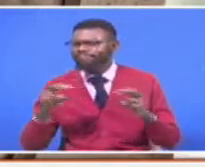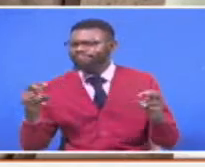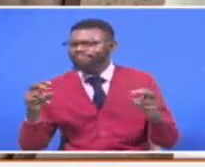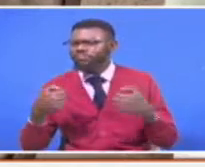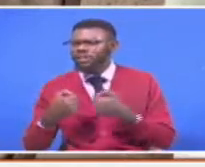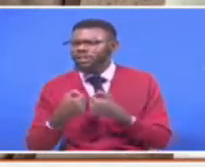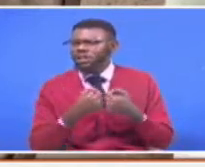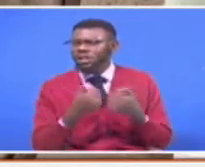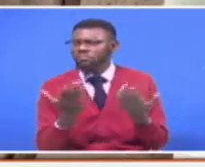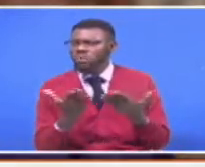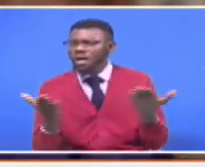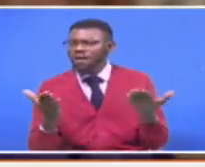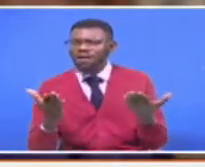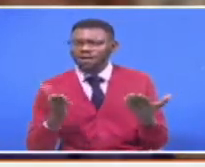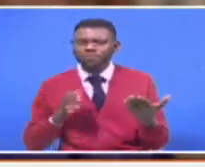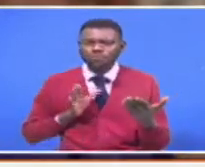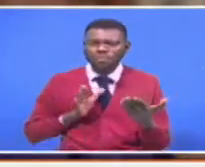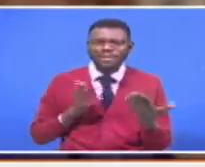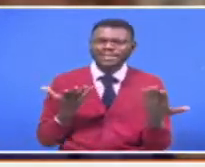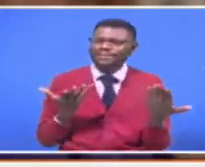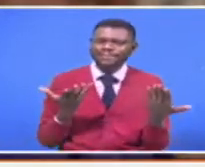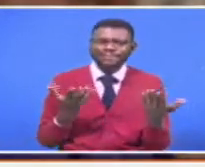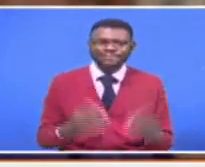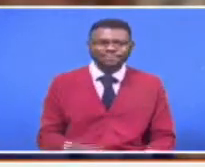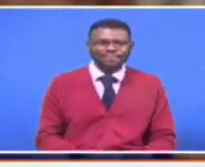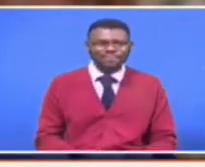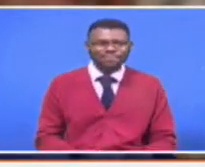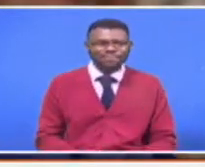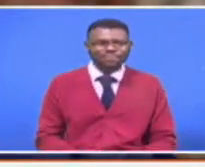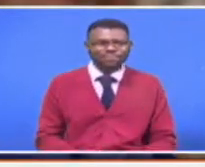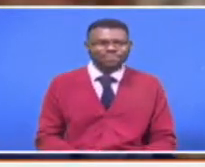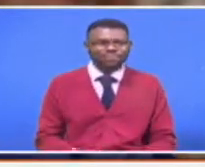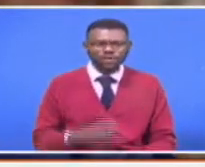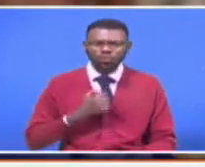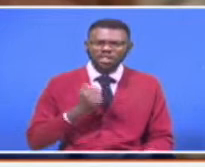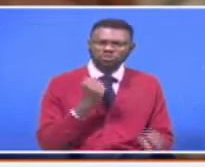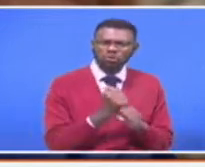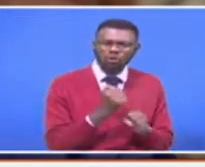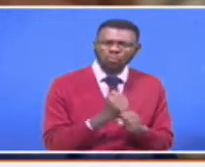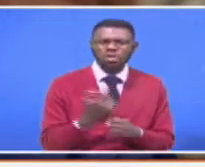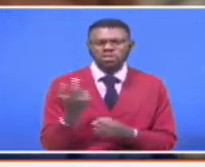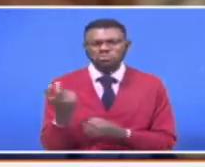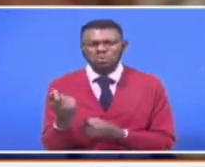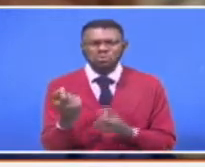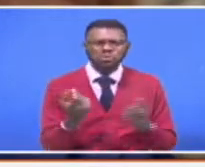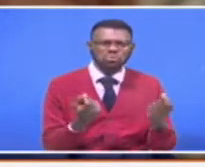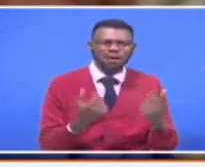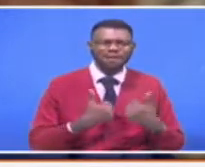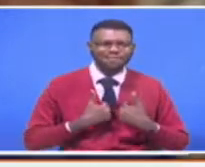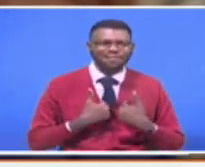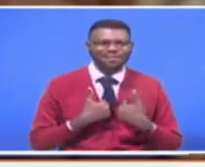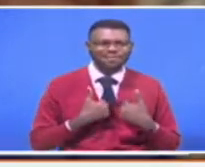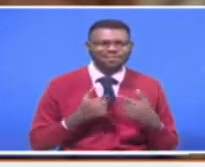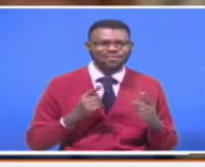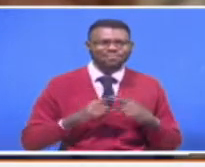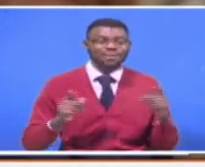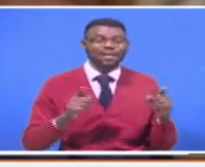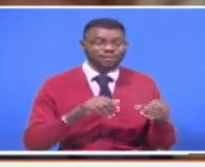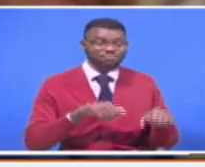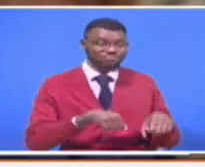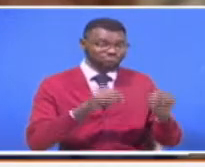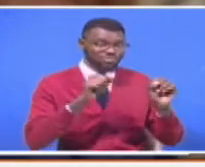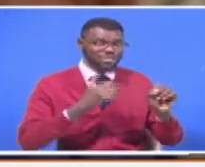hiyo miongoni mwa kina mama. Sisi kama watu wa kufanya vibarua, naona wadozi wetu inafaa